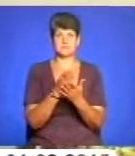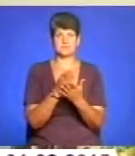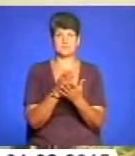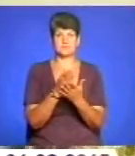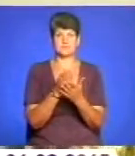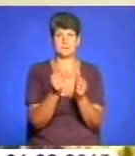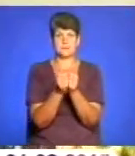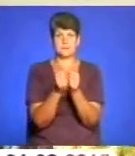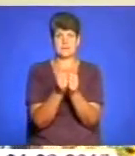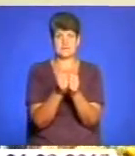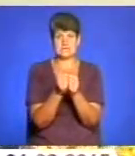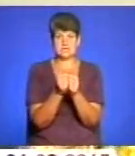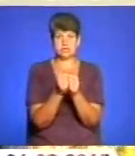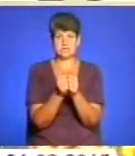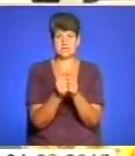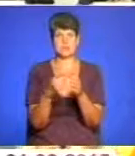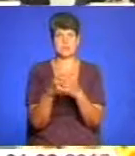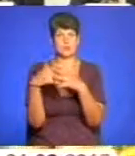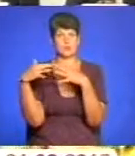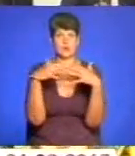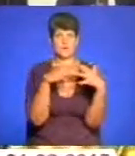безпосередньому близькості від бойових дій,